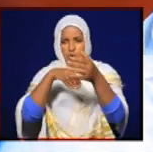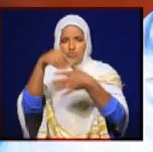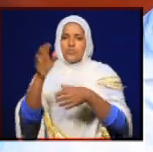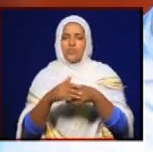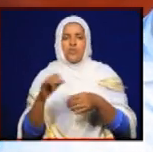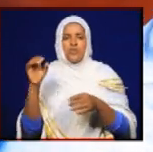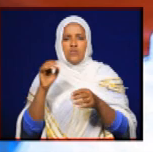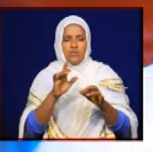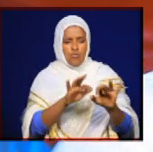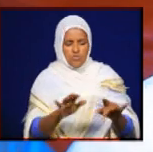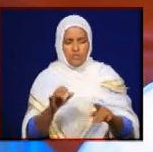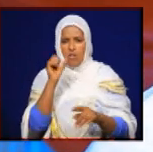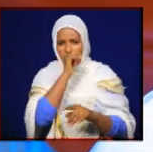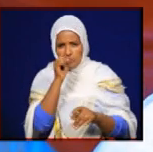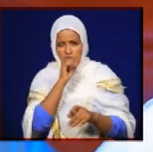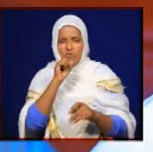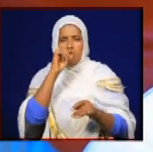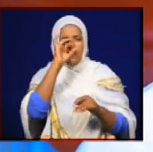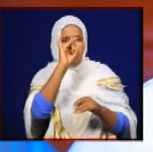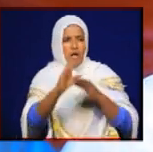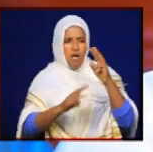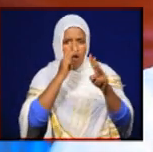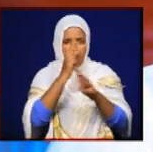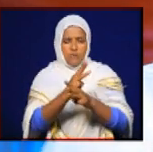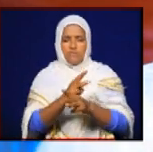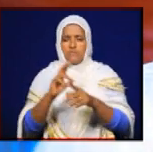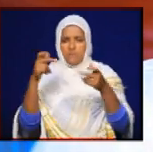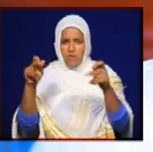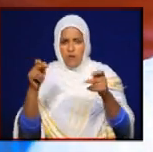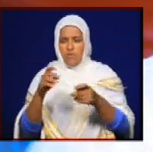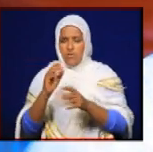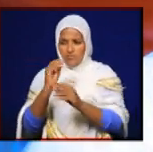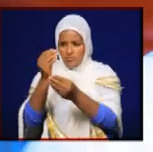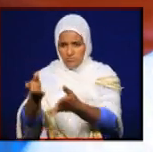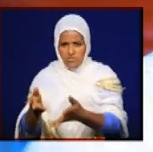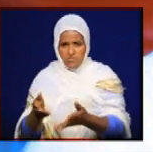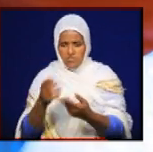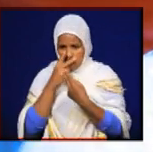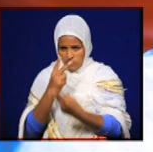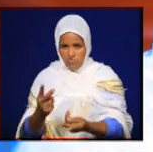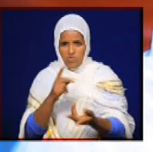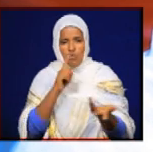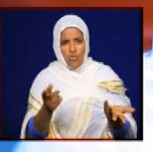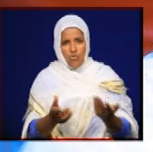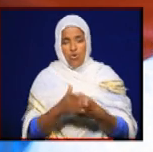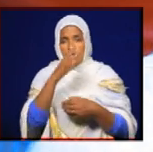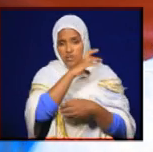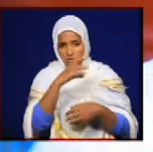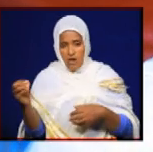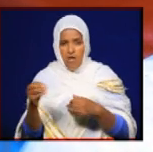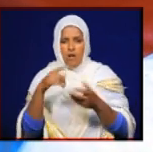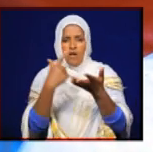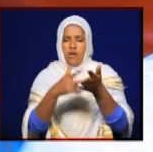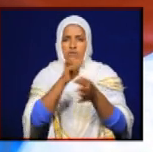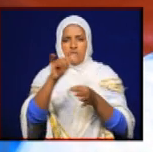አውጥታ ለሙዚቀኞች ለዘፋኞች ለዓለም ቲያትር ቤቶች ስታበረከት ነው ያየናቸው።